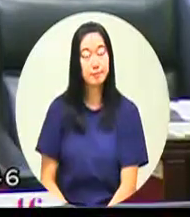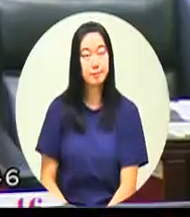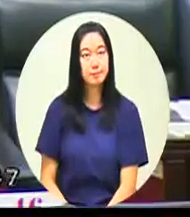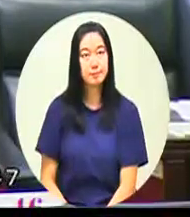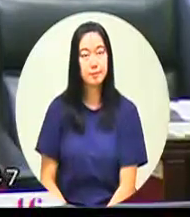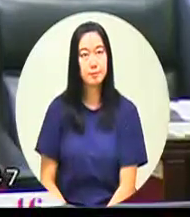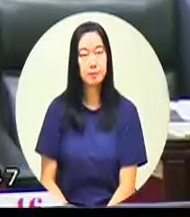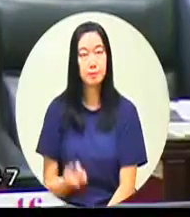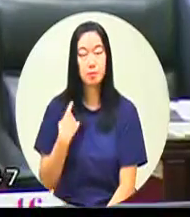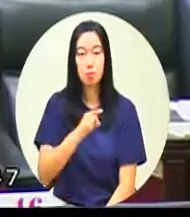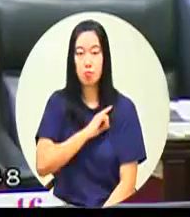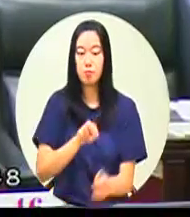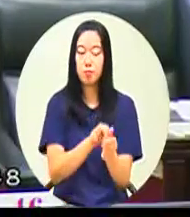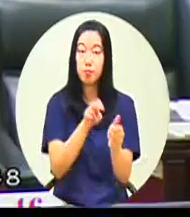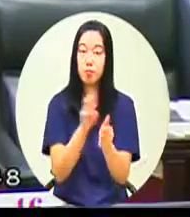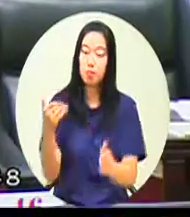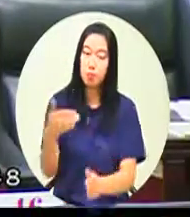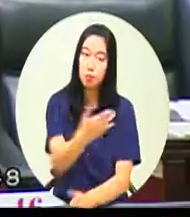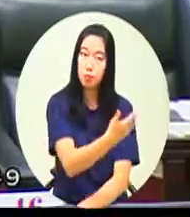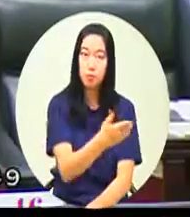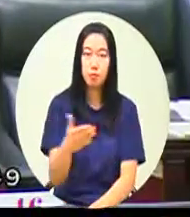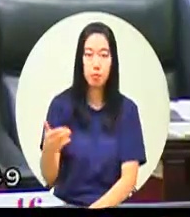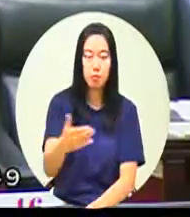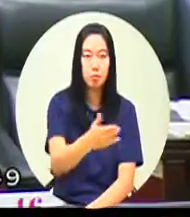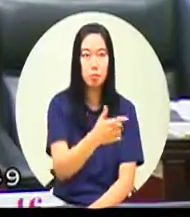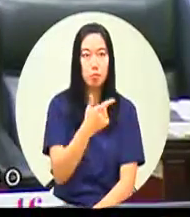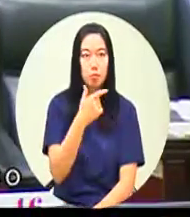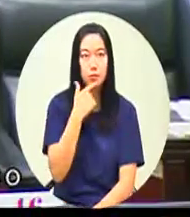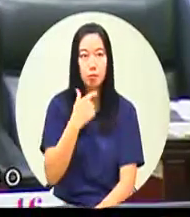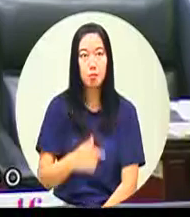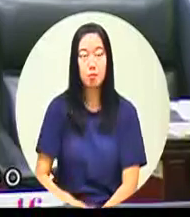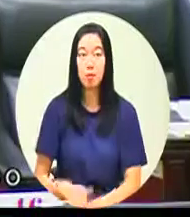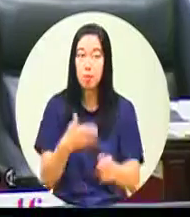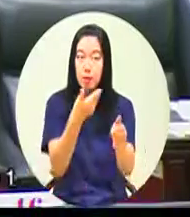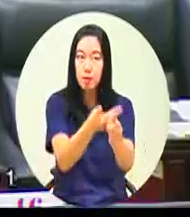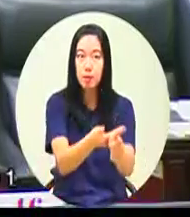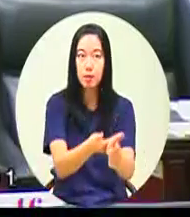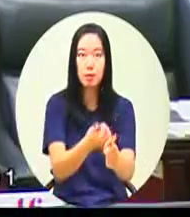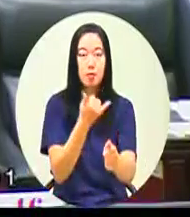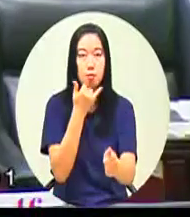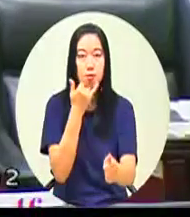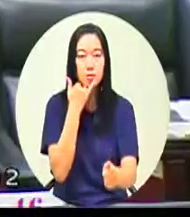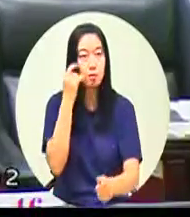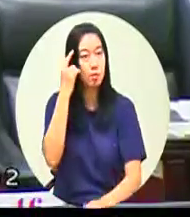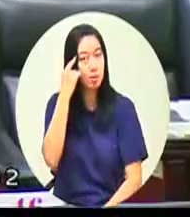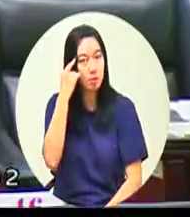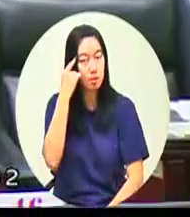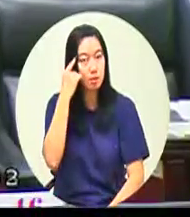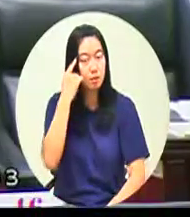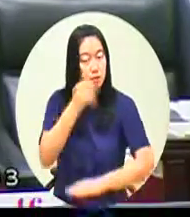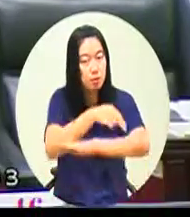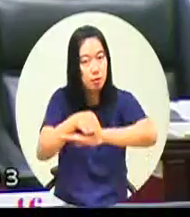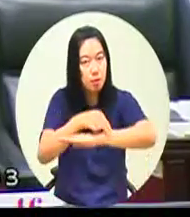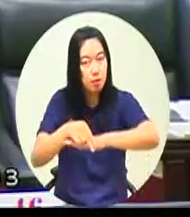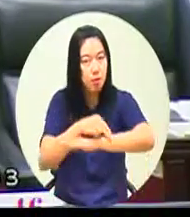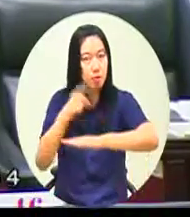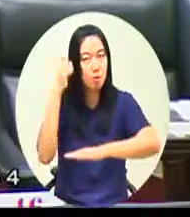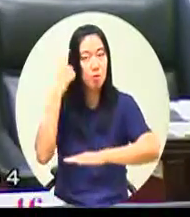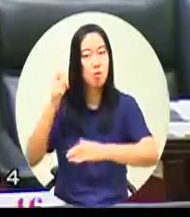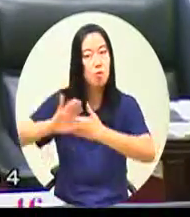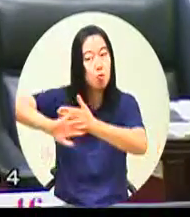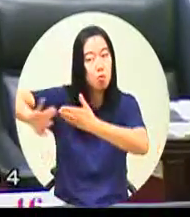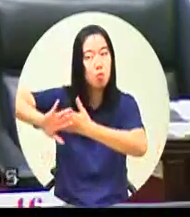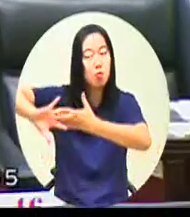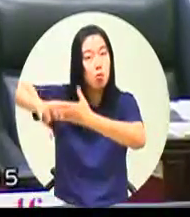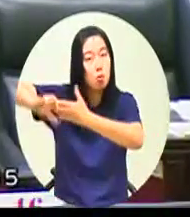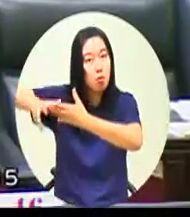饲出来的鱼啊，啊，咱有一个饲处，是唔是会当去开发出国际性的市场？因为我若出国